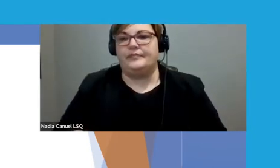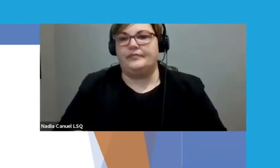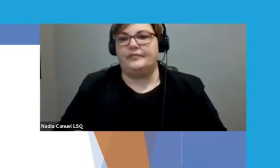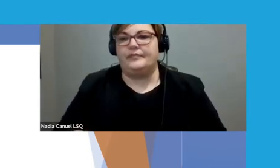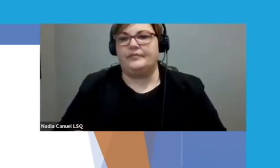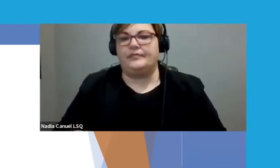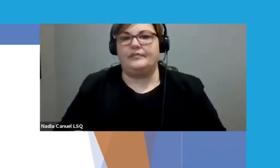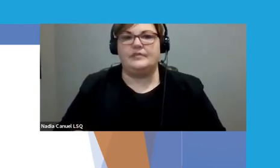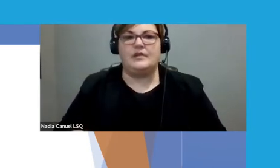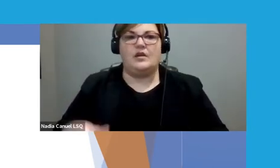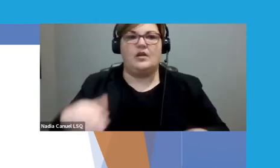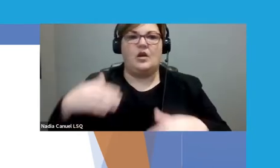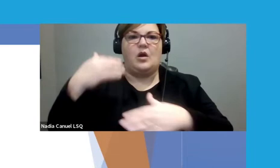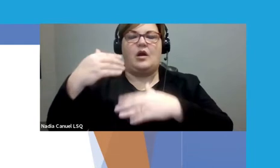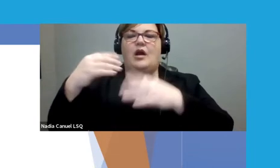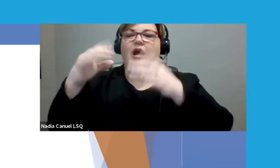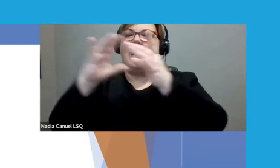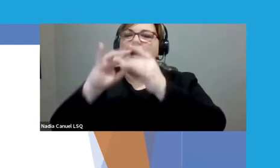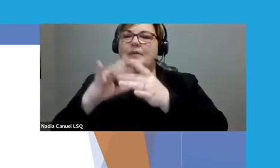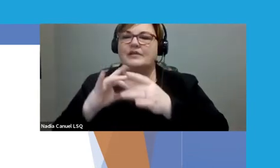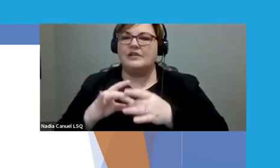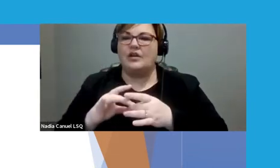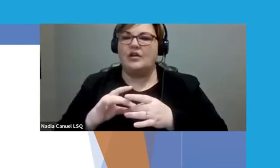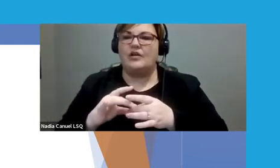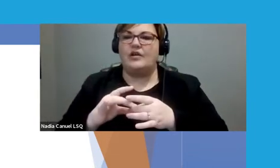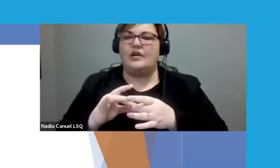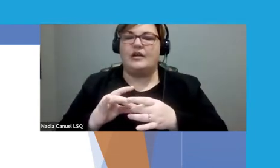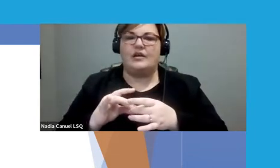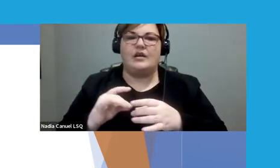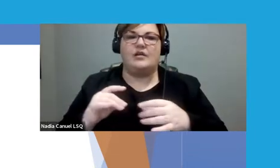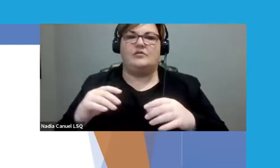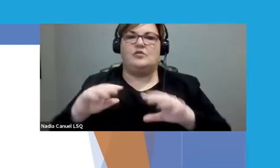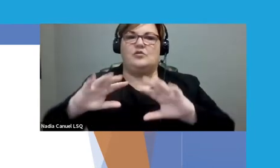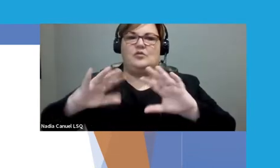le processus de définition de nos barrières personnelles.